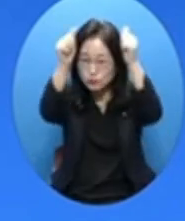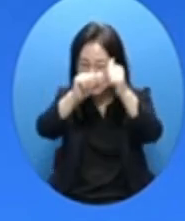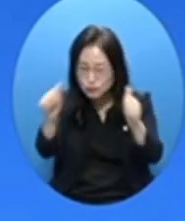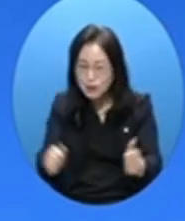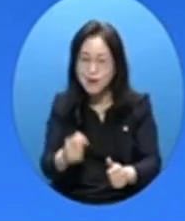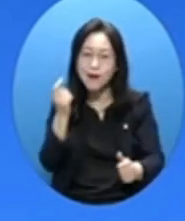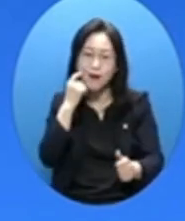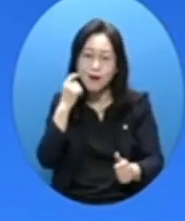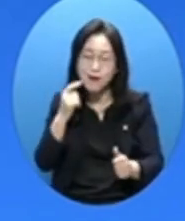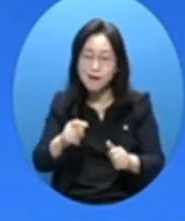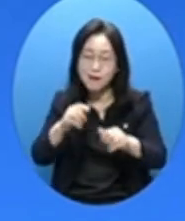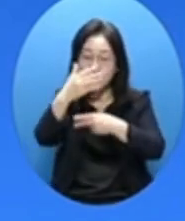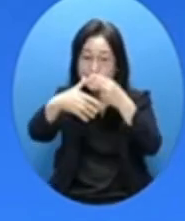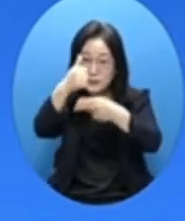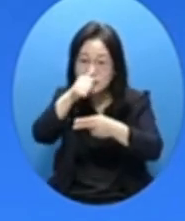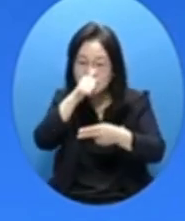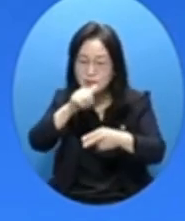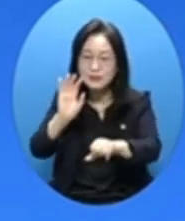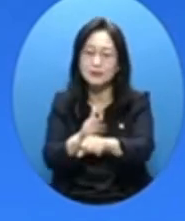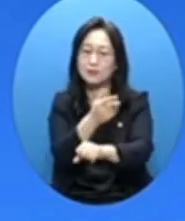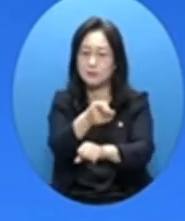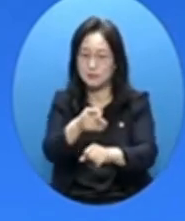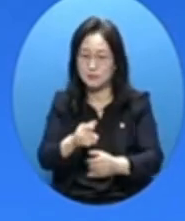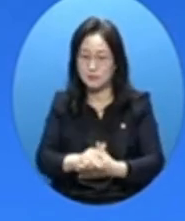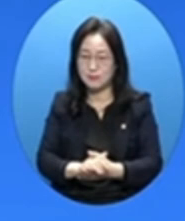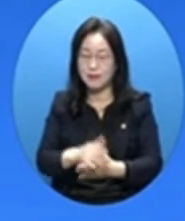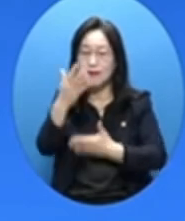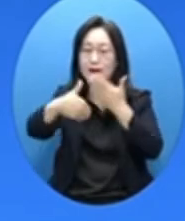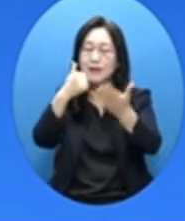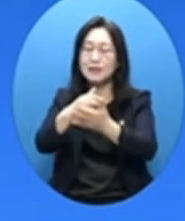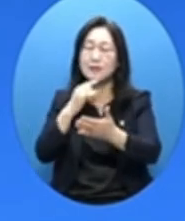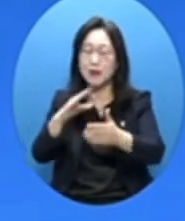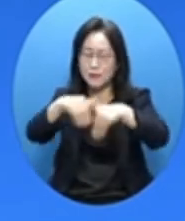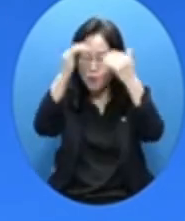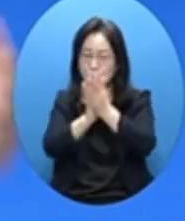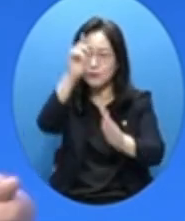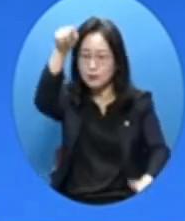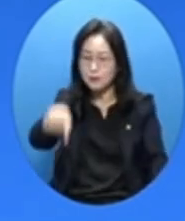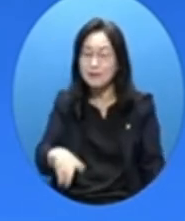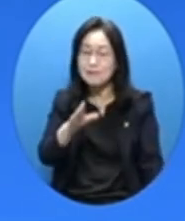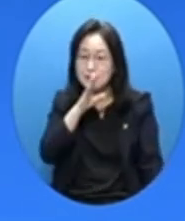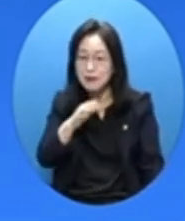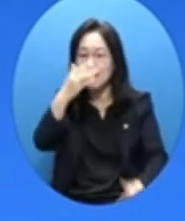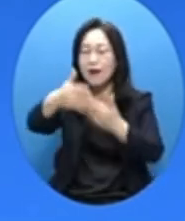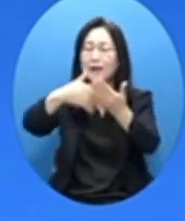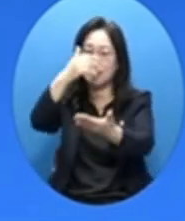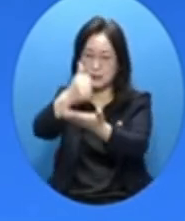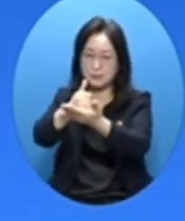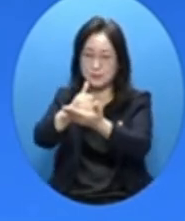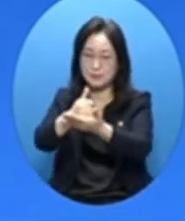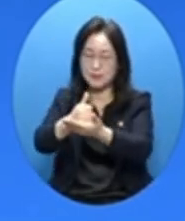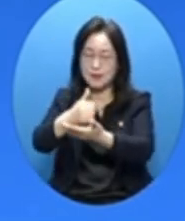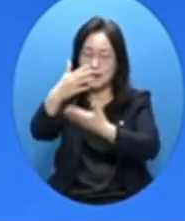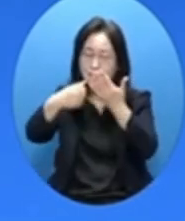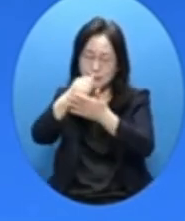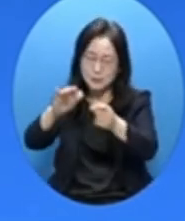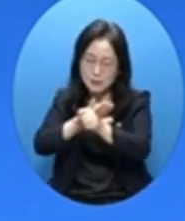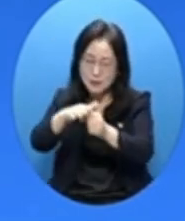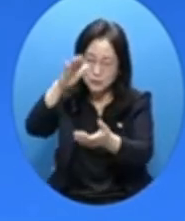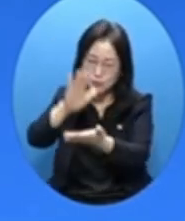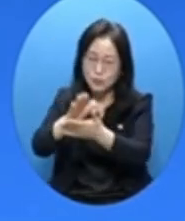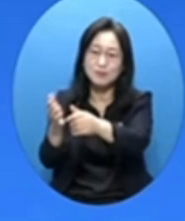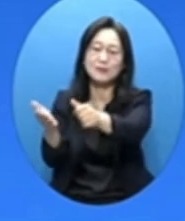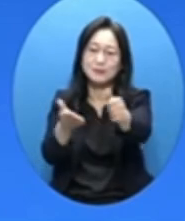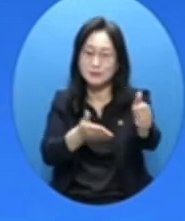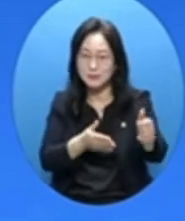것인데 있는데 다 잘못된 것입니다 하나님만이 온천에 유일하신 참 하나님이십니다 하나님을 뜨겁게 사랑해야 하는